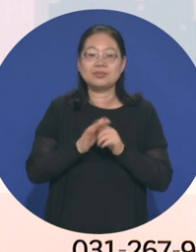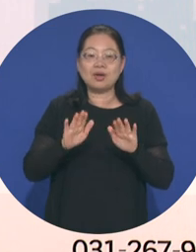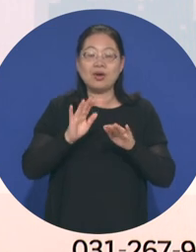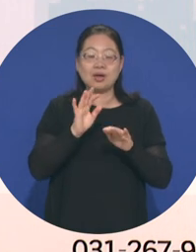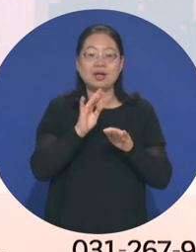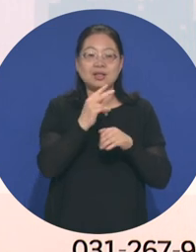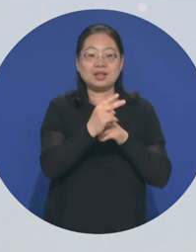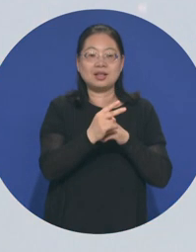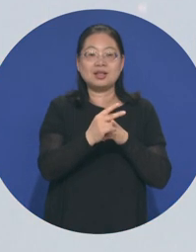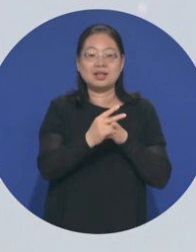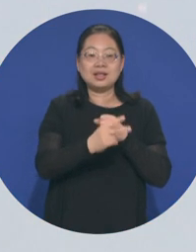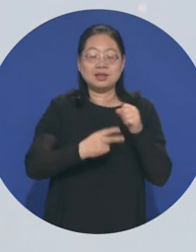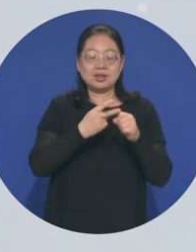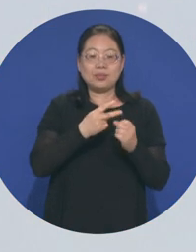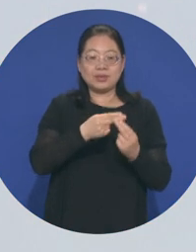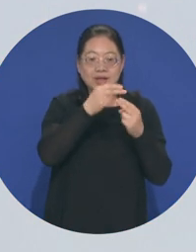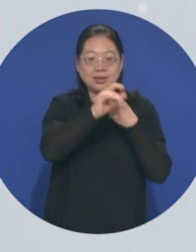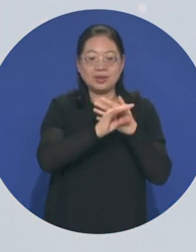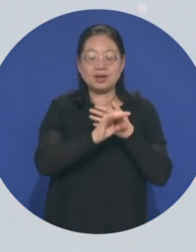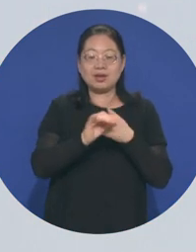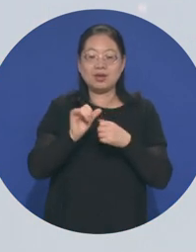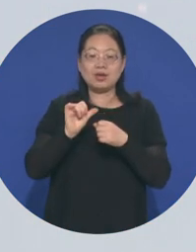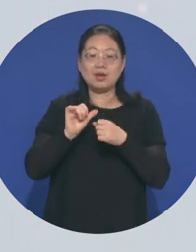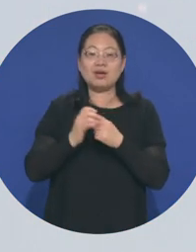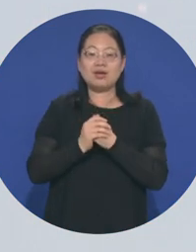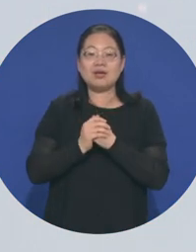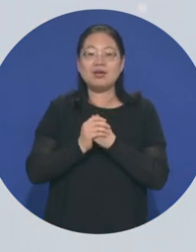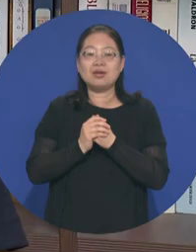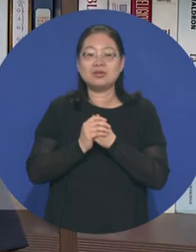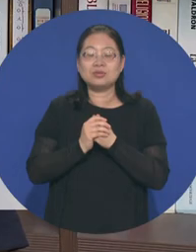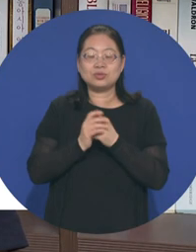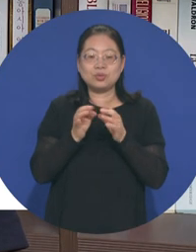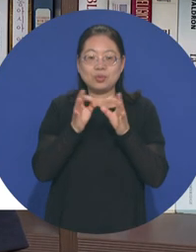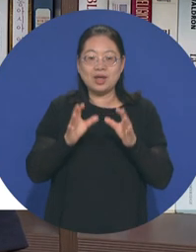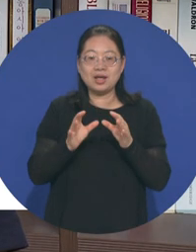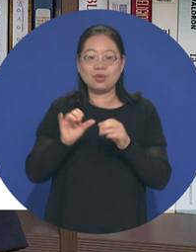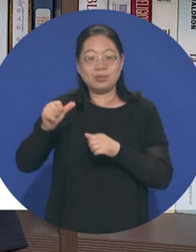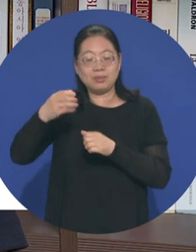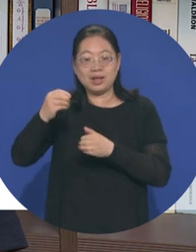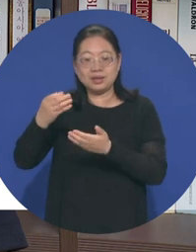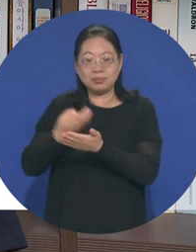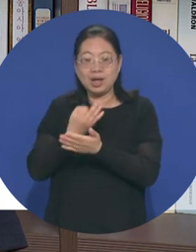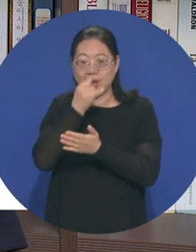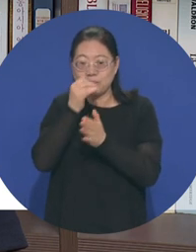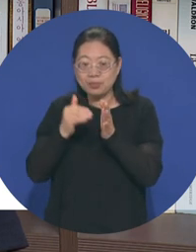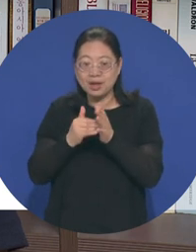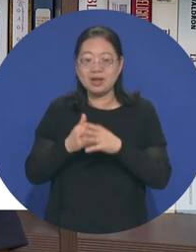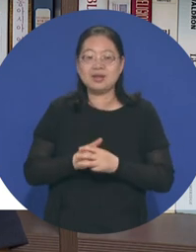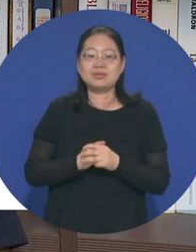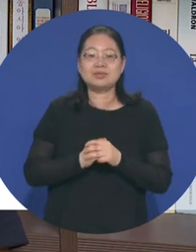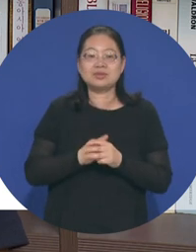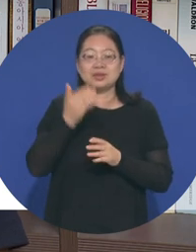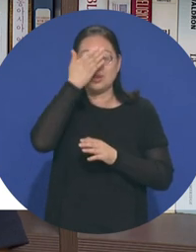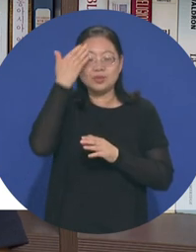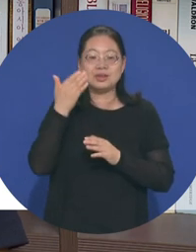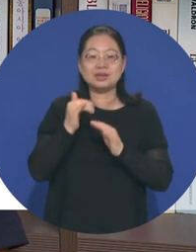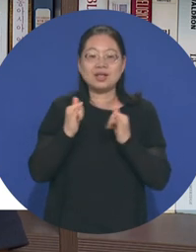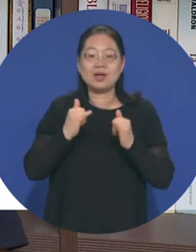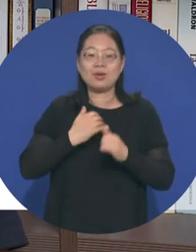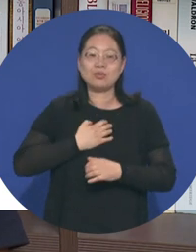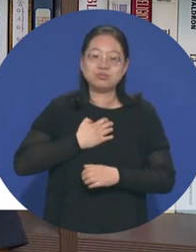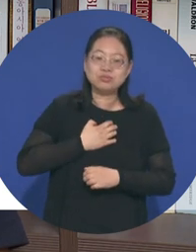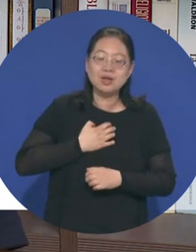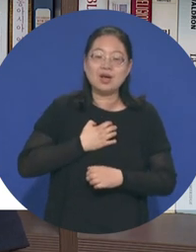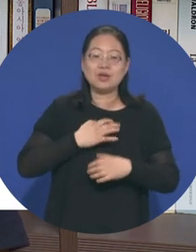원의 목돈을 만들 수 있는 청년 노동자 통장도 있습니다. 청년 세대 이런 불안감과 두려움에